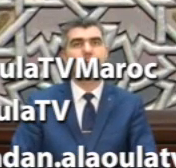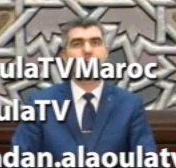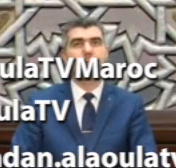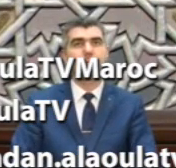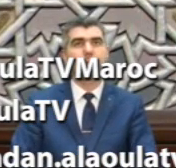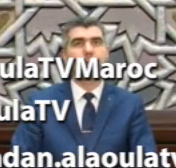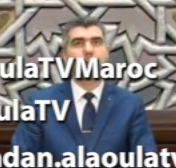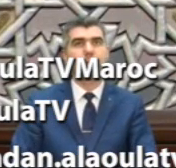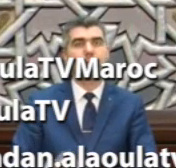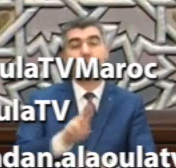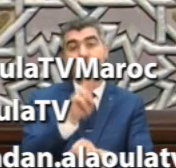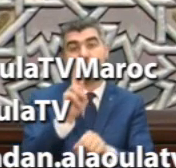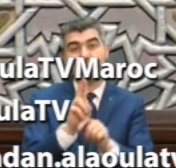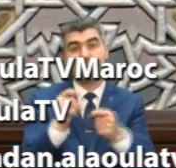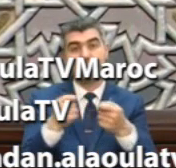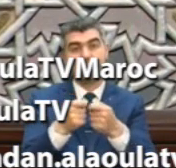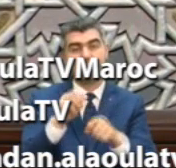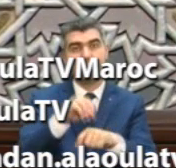تعقيب إضافي؟